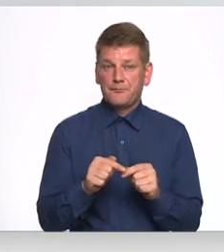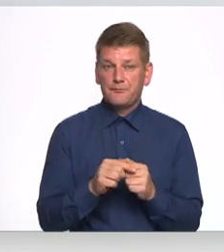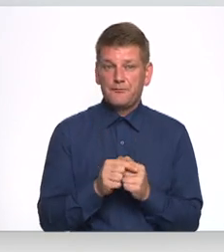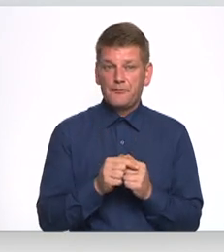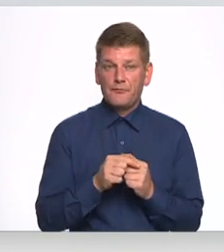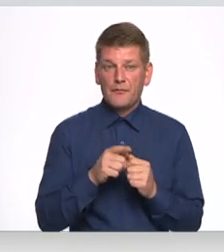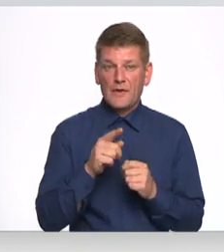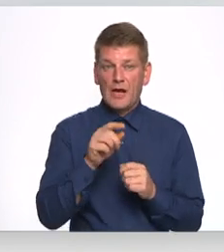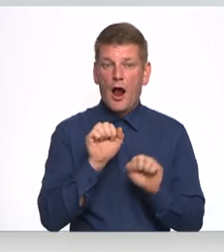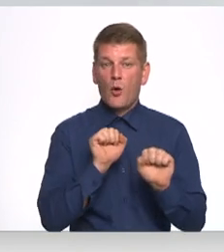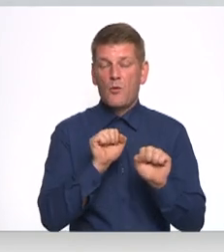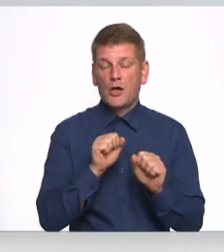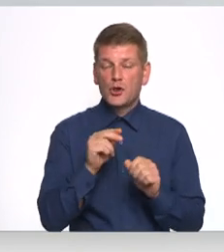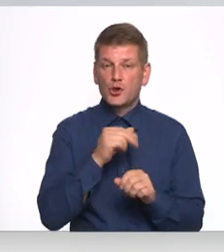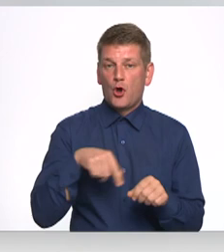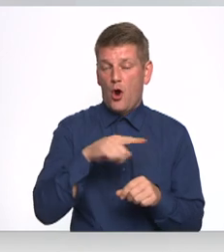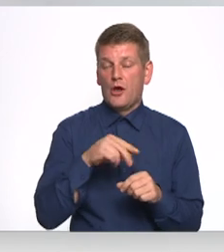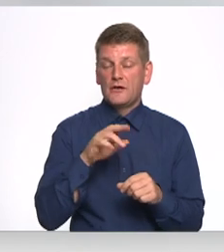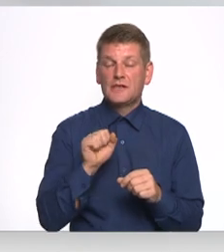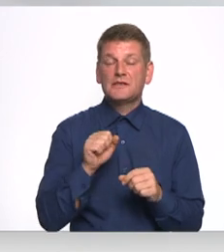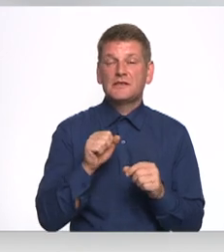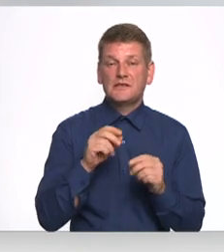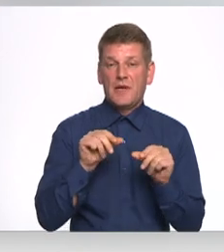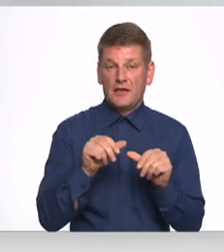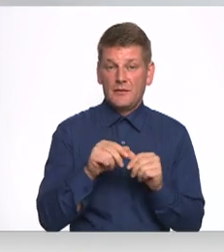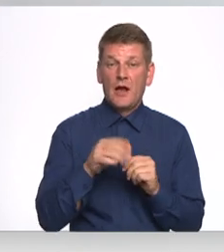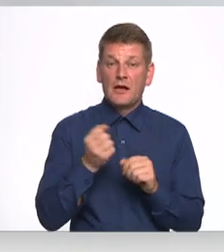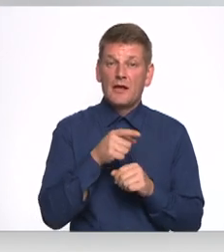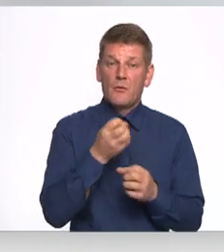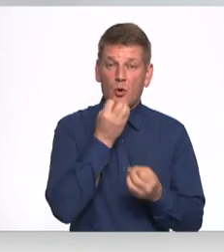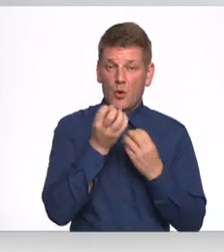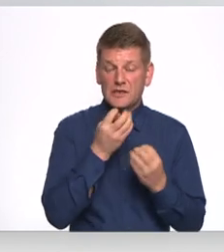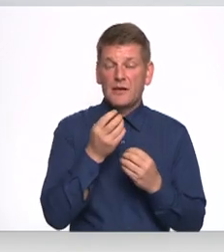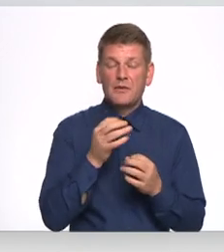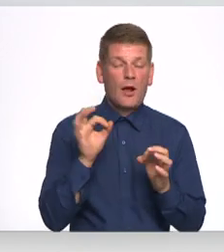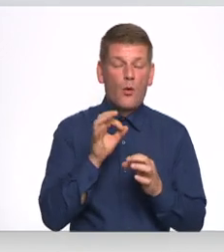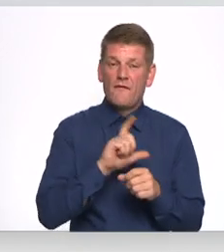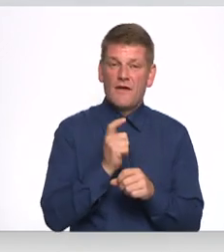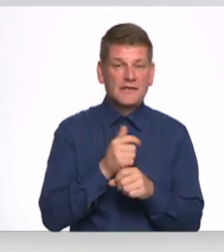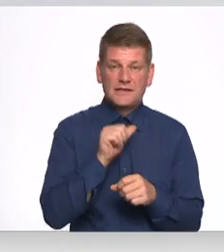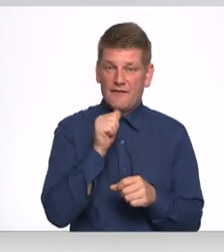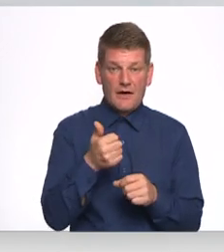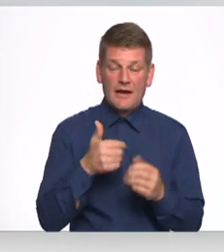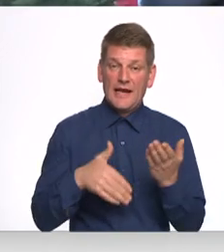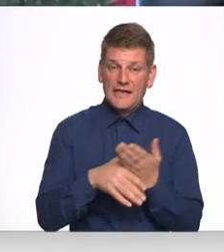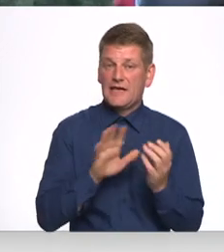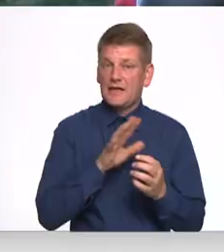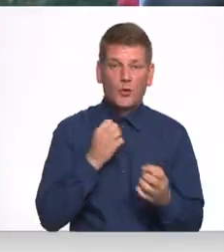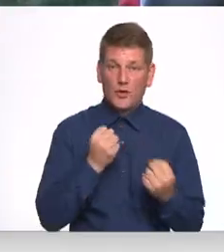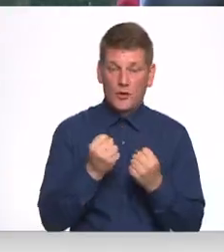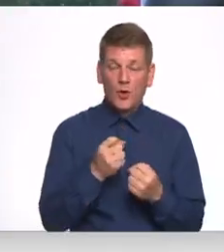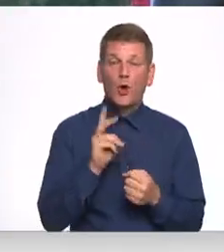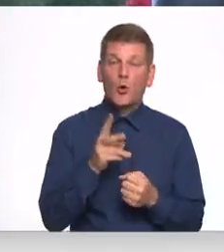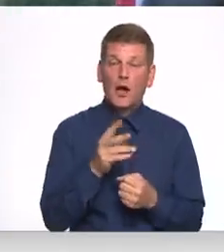akumulācijas zonas smiltīm. Un tur ar tām rozēm šobrīd neko vairs nevar ne līdzēt, ne noturēt.